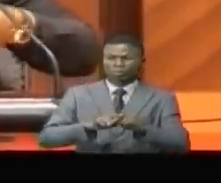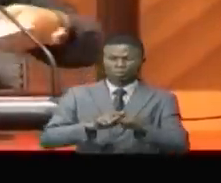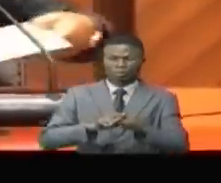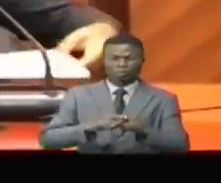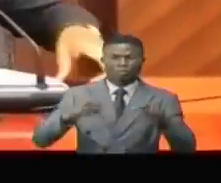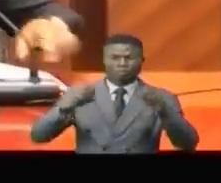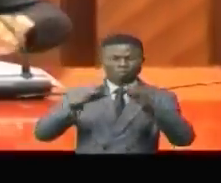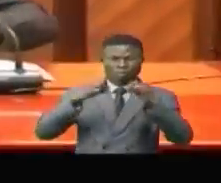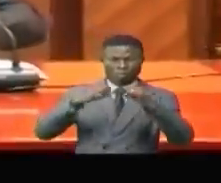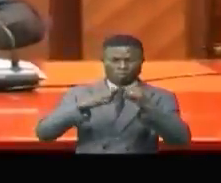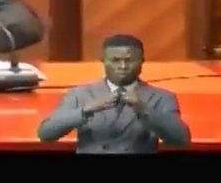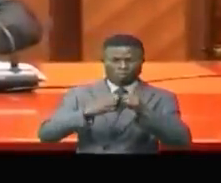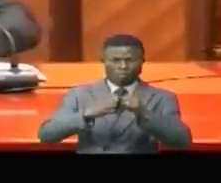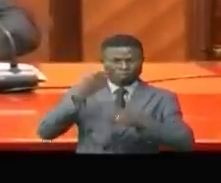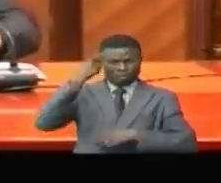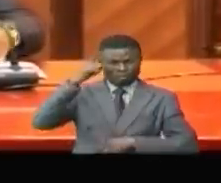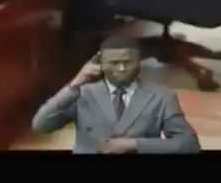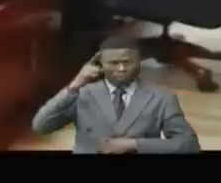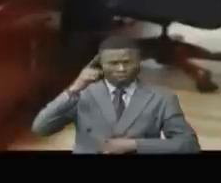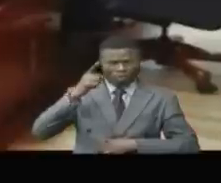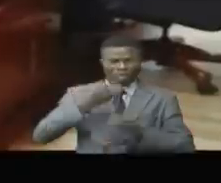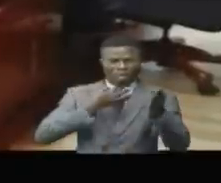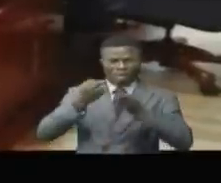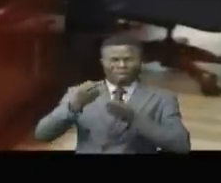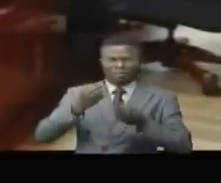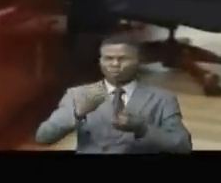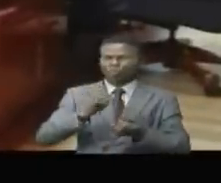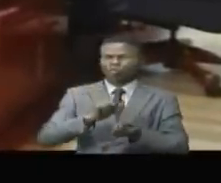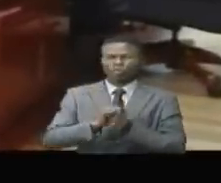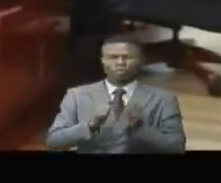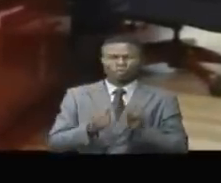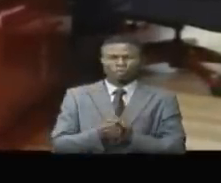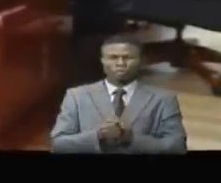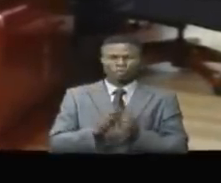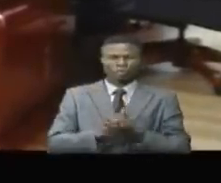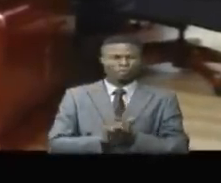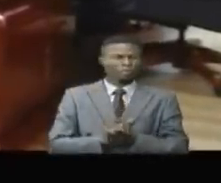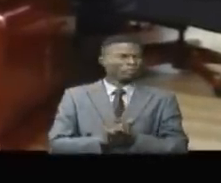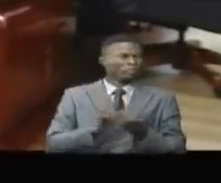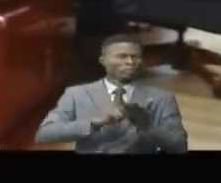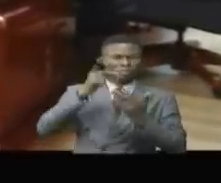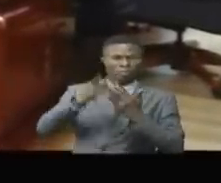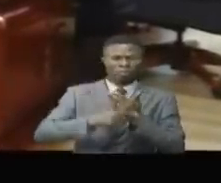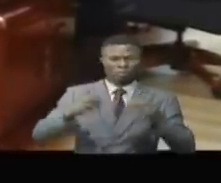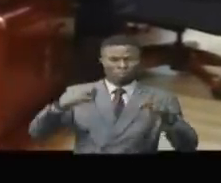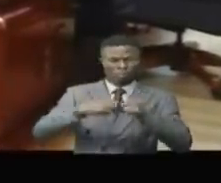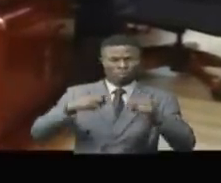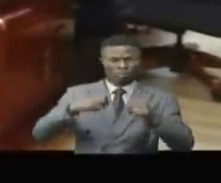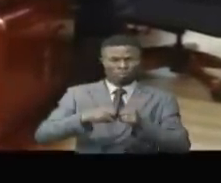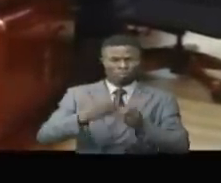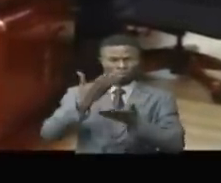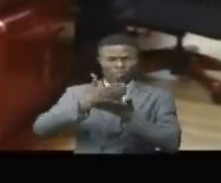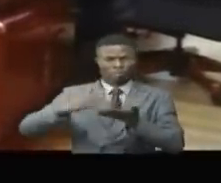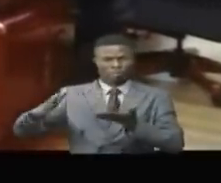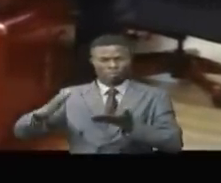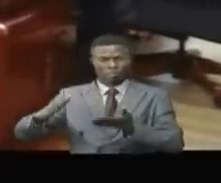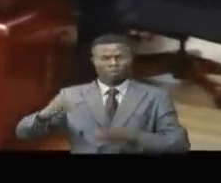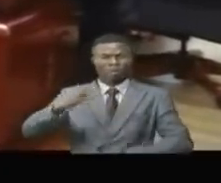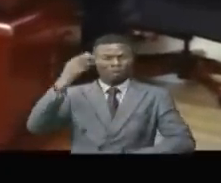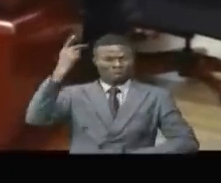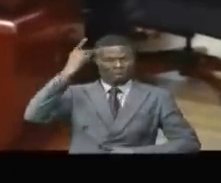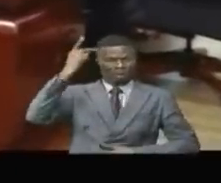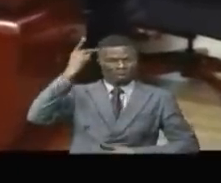SNEL afin d'évaluer les causes de la non-exécution du projet d'électrification de cette partie de la